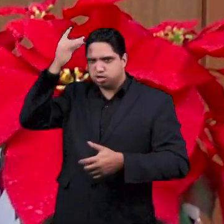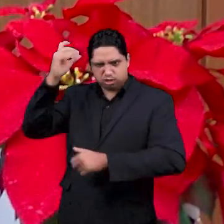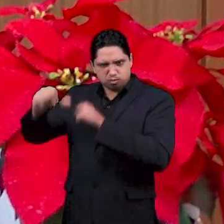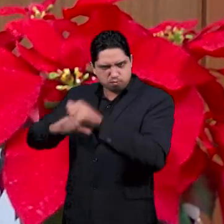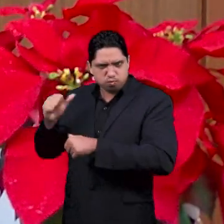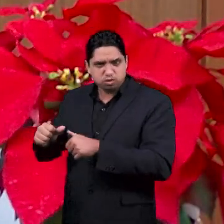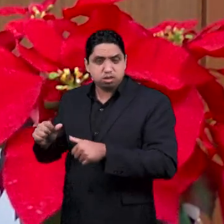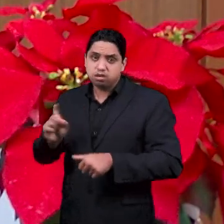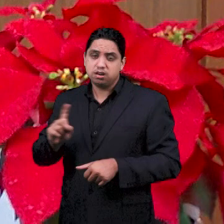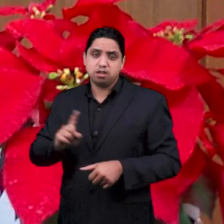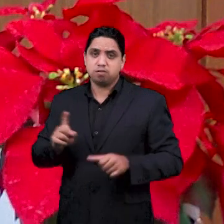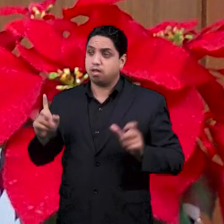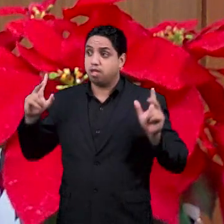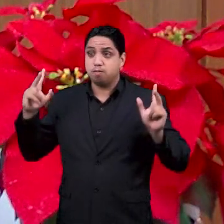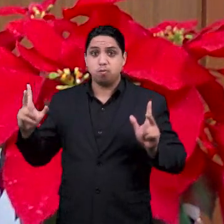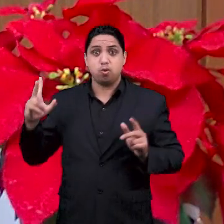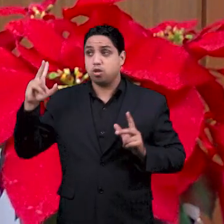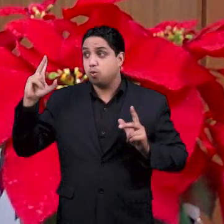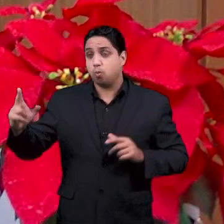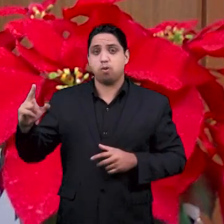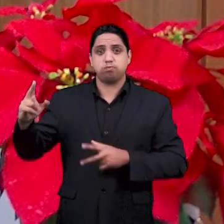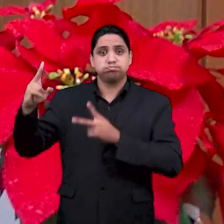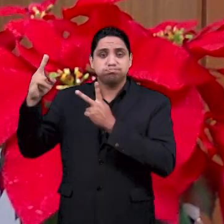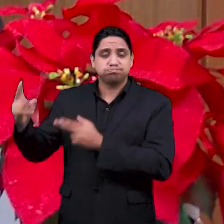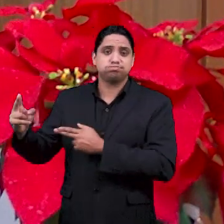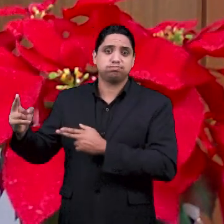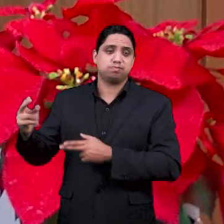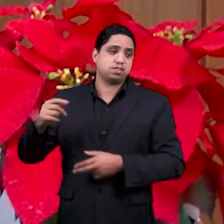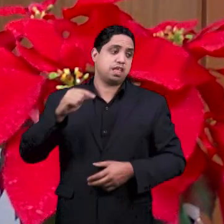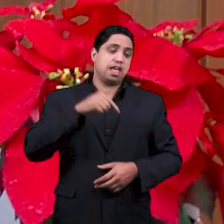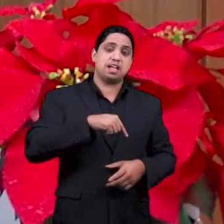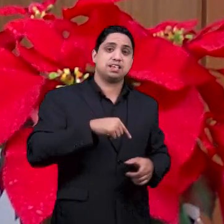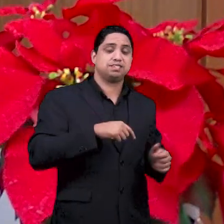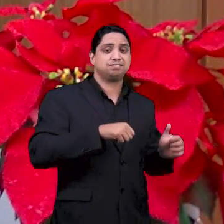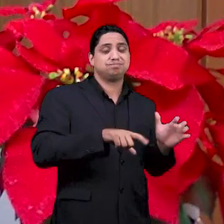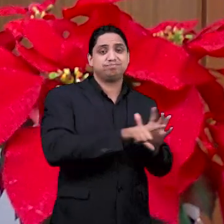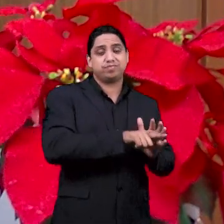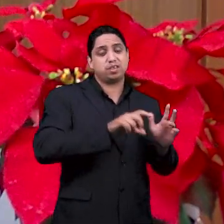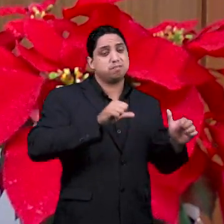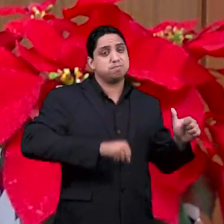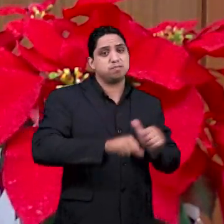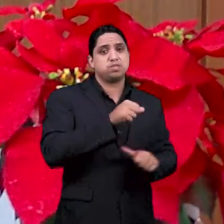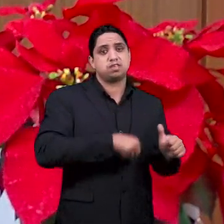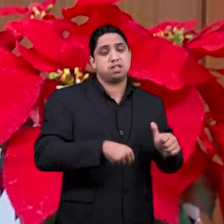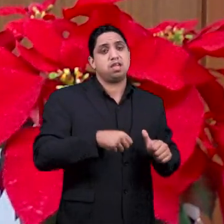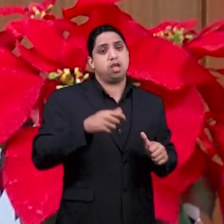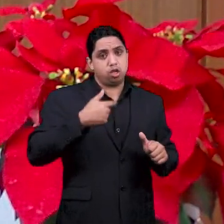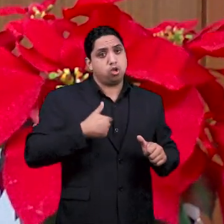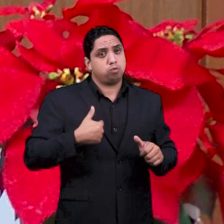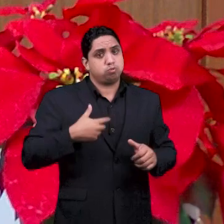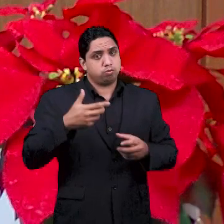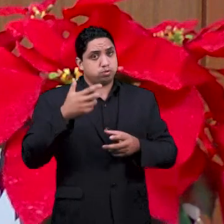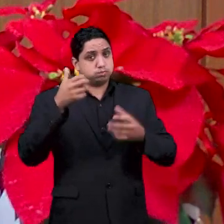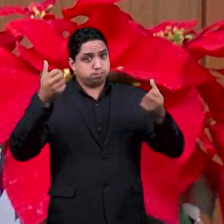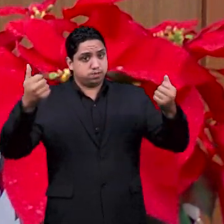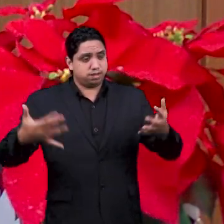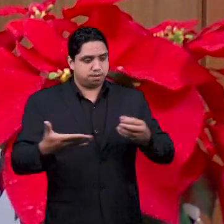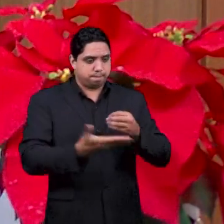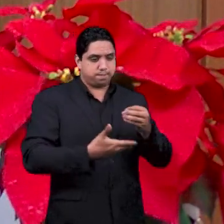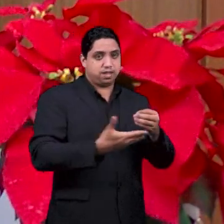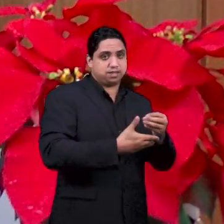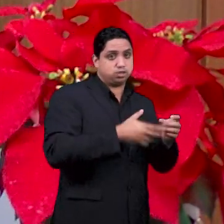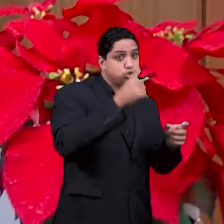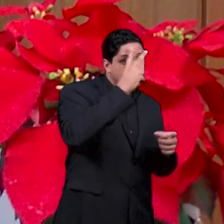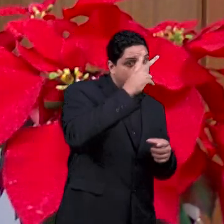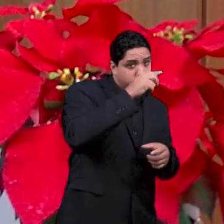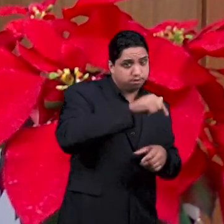сегодня, как в христианстве, которое имеет два течения. Историческое, что основывается на историческом, а другое –